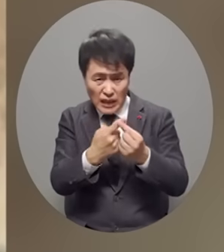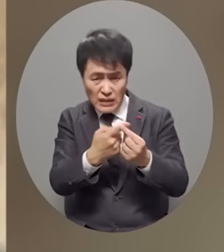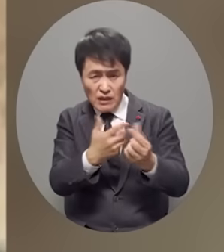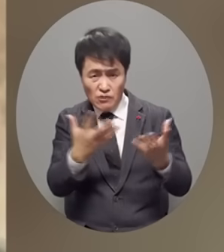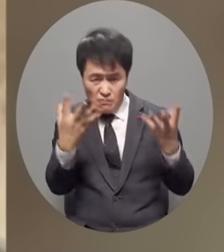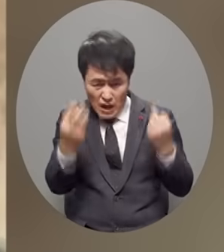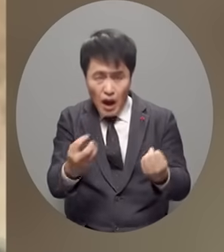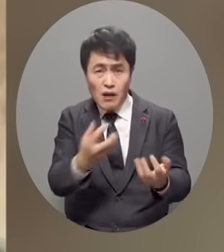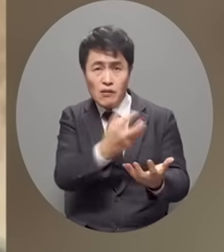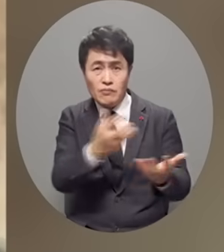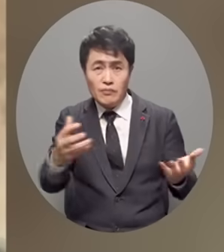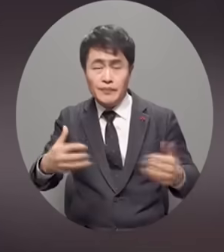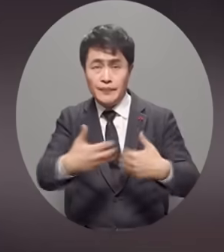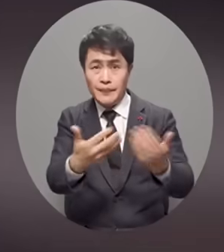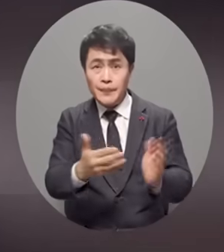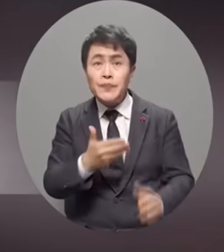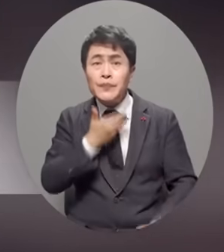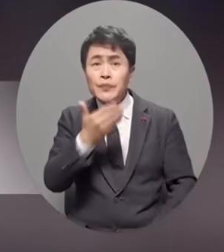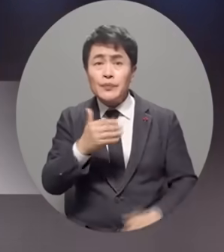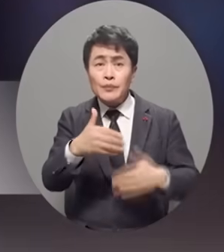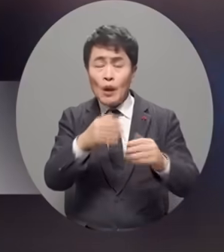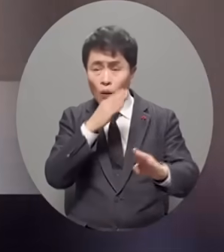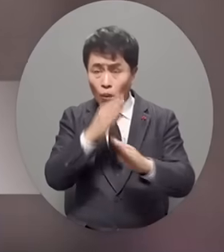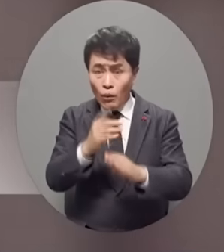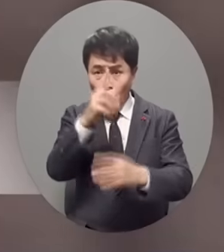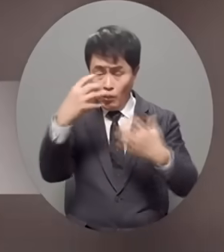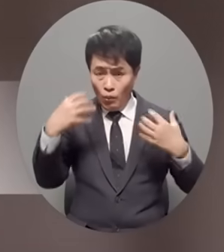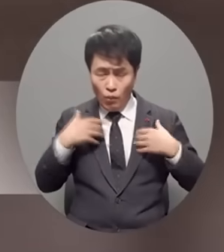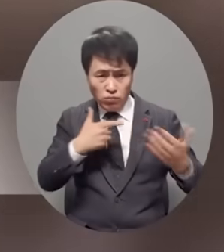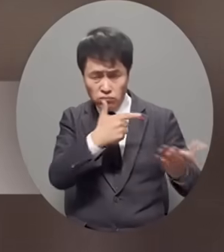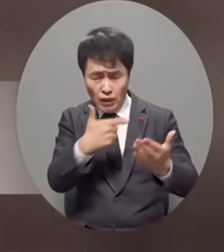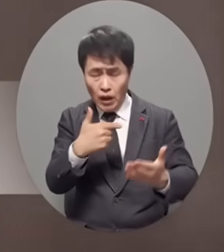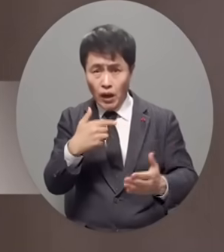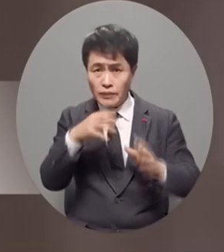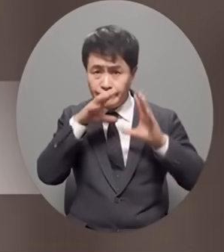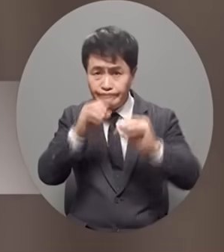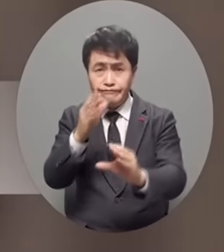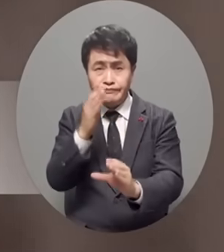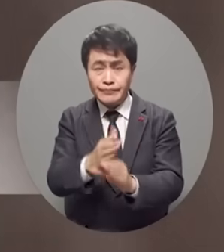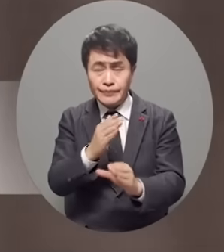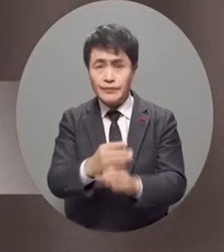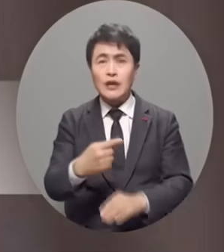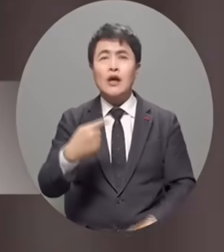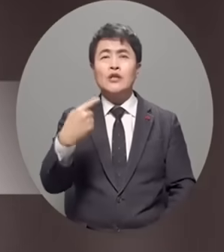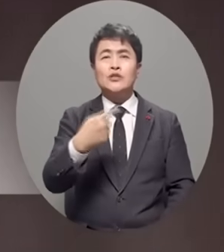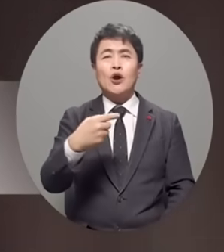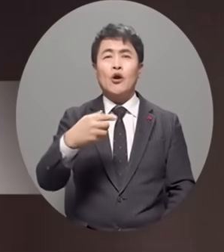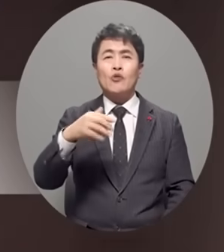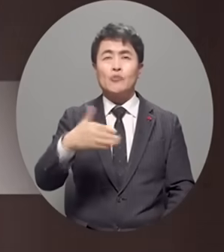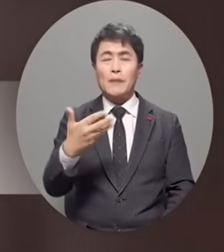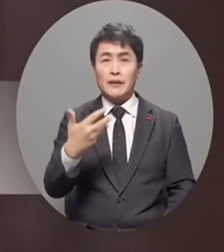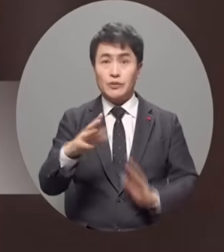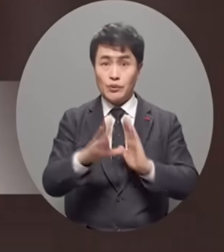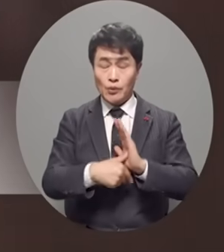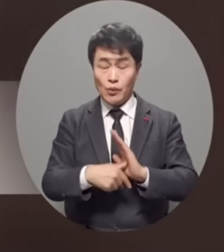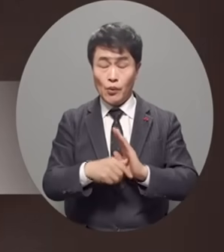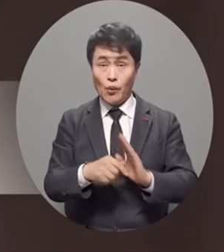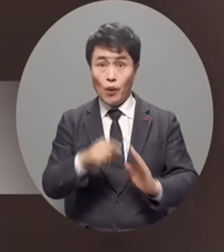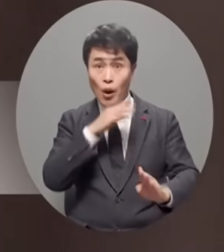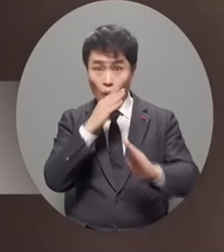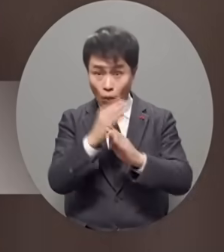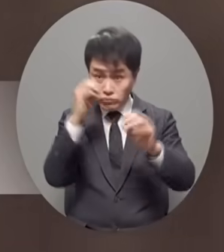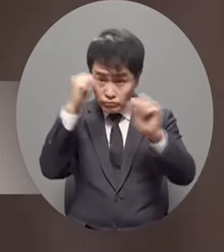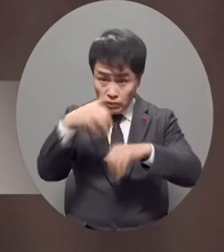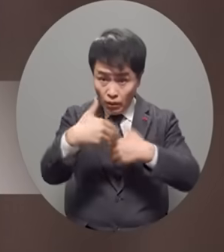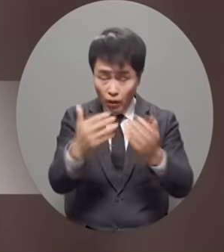있었습니다. 체코는 공산 정권 하에서는 총기가 엄격히 금지됐지만 1989년 공산 정권이 무너진 후 총기